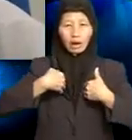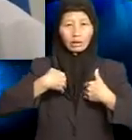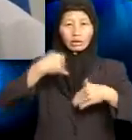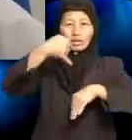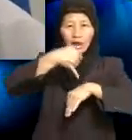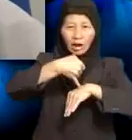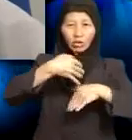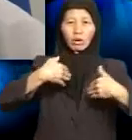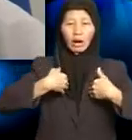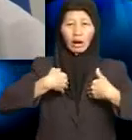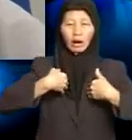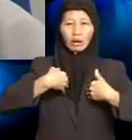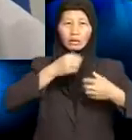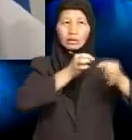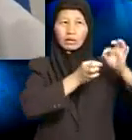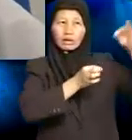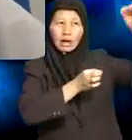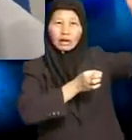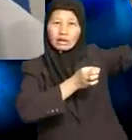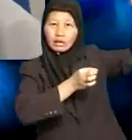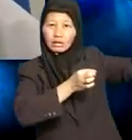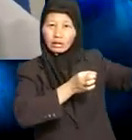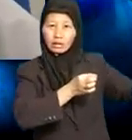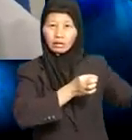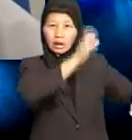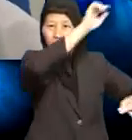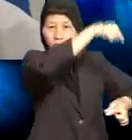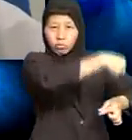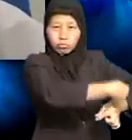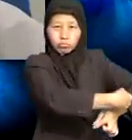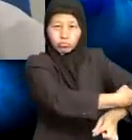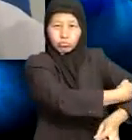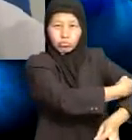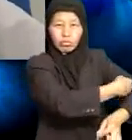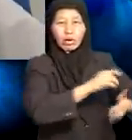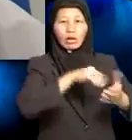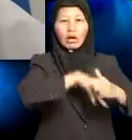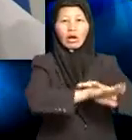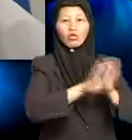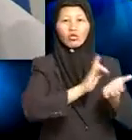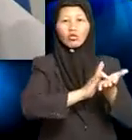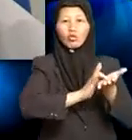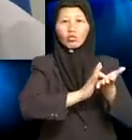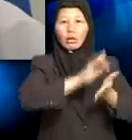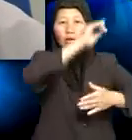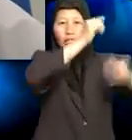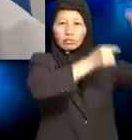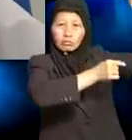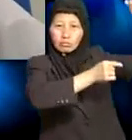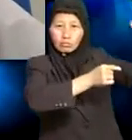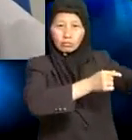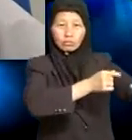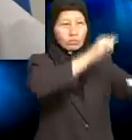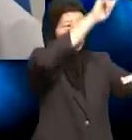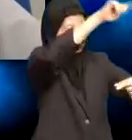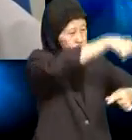ke satu tiang di mana biasanya digunakan untuk masukkan ubat ataupun cecair bendalir tertentu untuk membantu